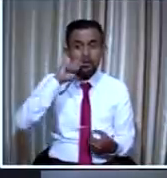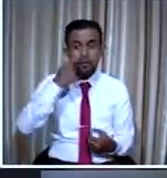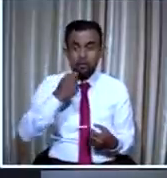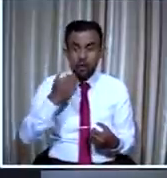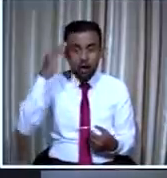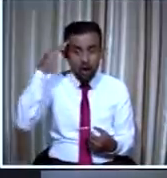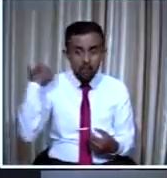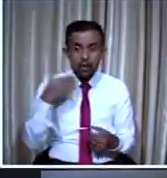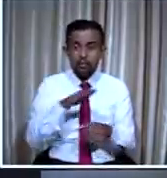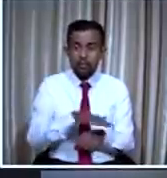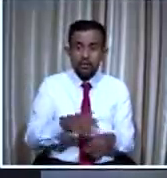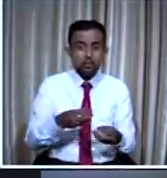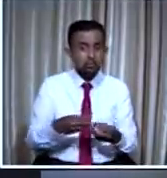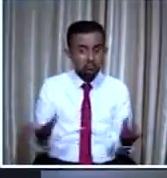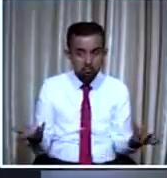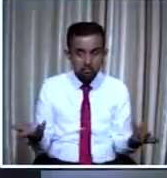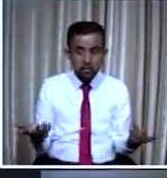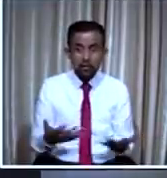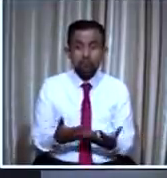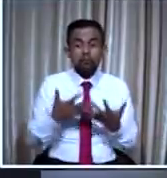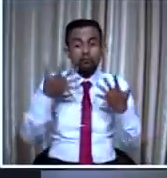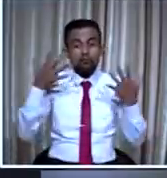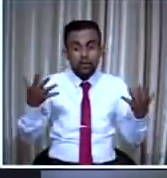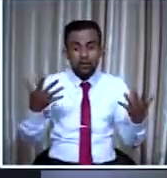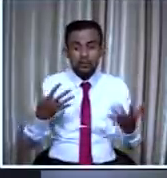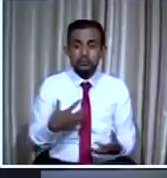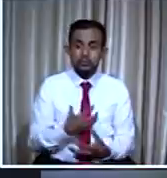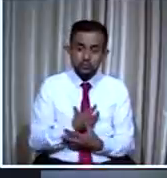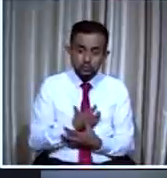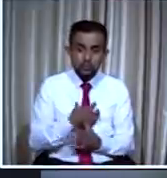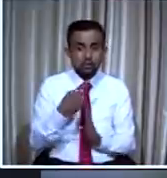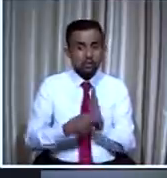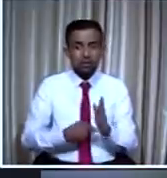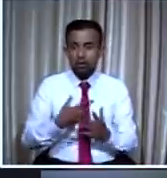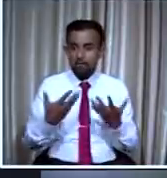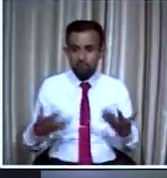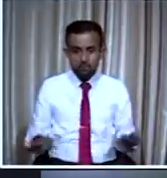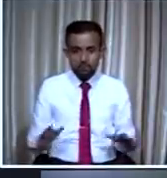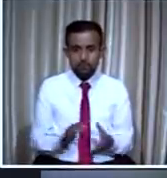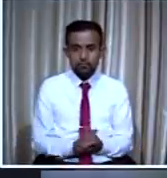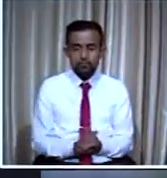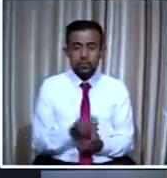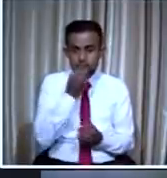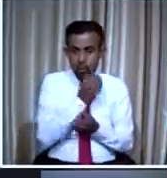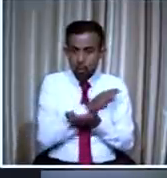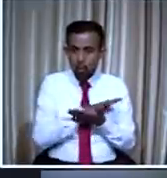මව දරුවා අහිමි වූ මහා විශාල කේජ වාචකයක් බවට රටපත් වුණා. හෝටල්